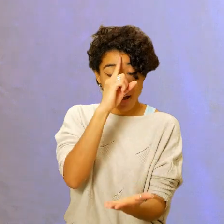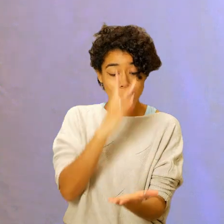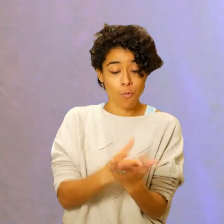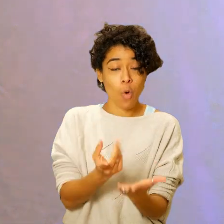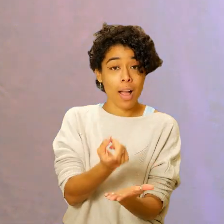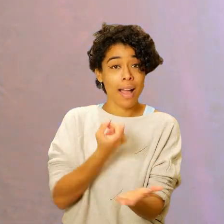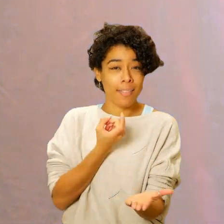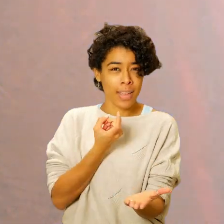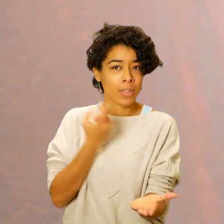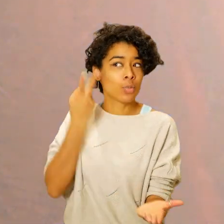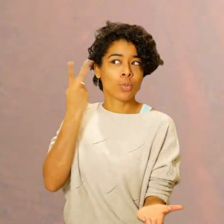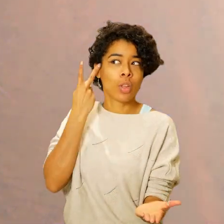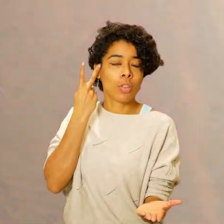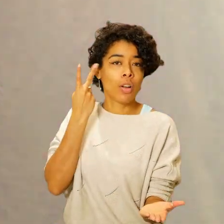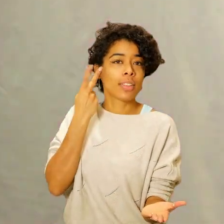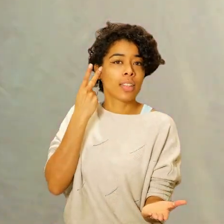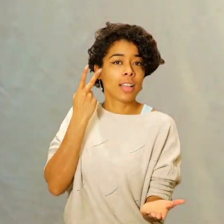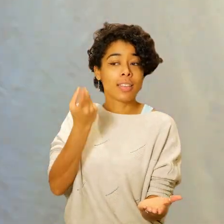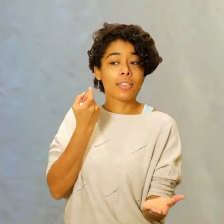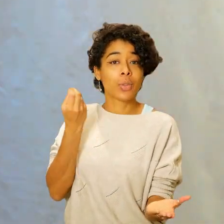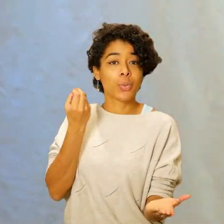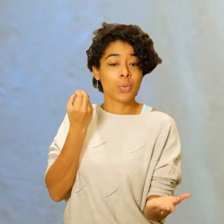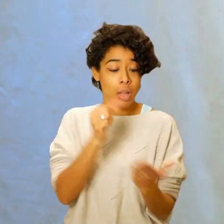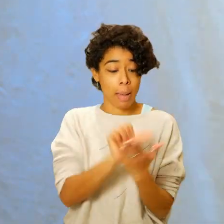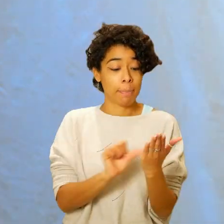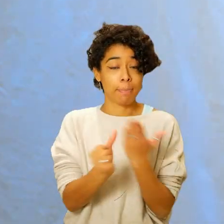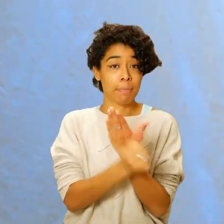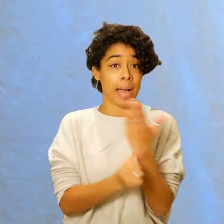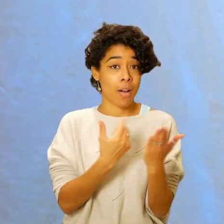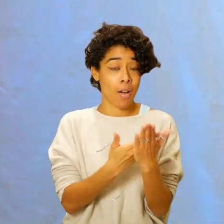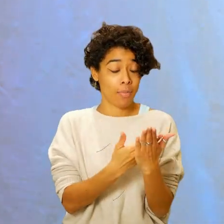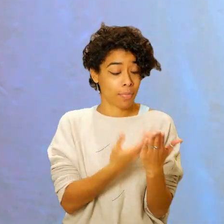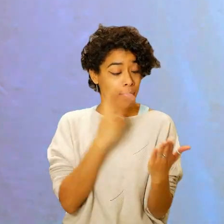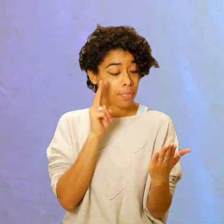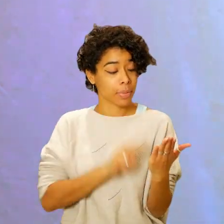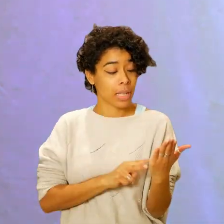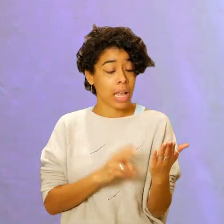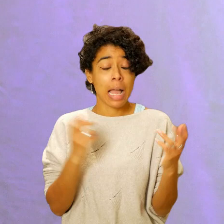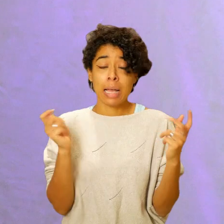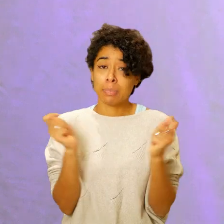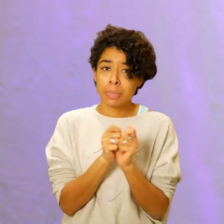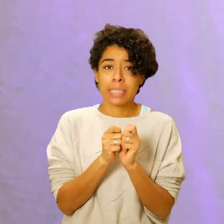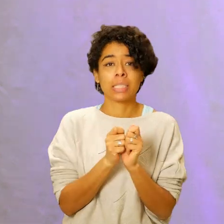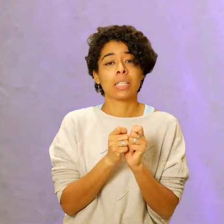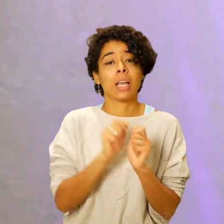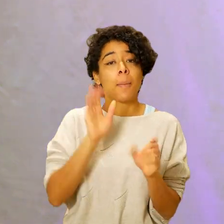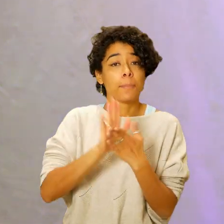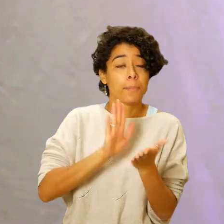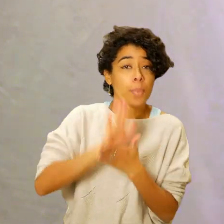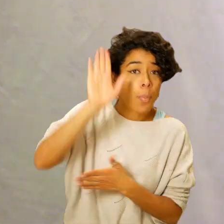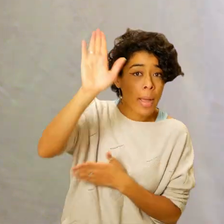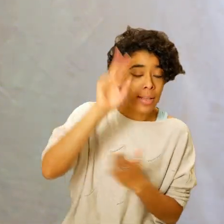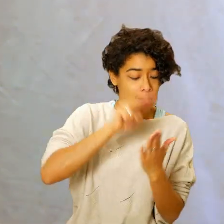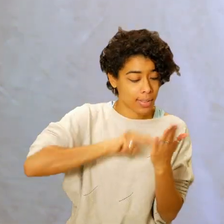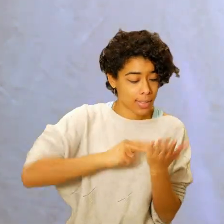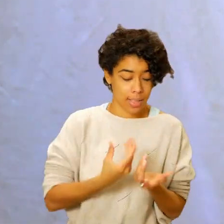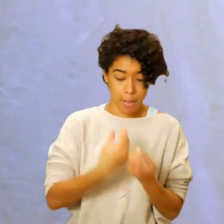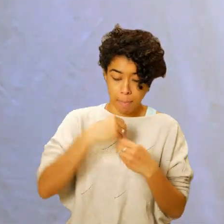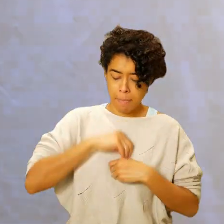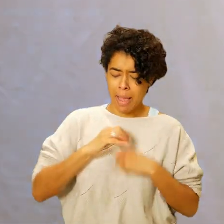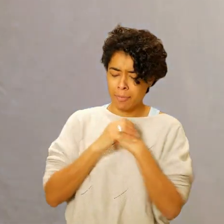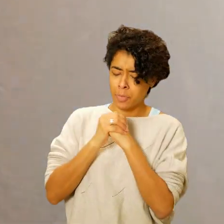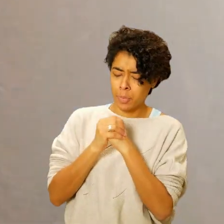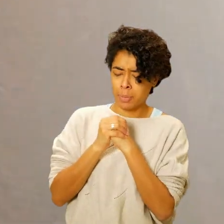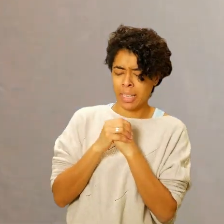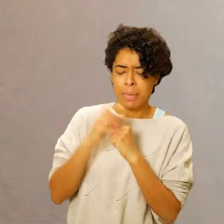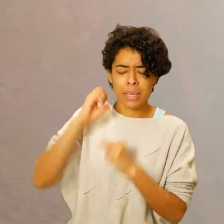la parole de Dieu. Quand on a foi dans la parole de Dieu, quand on prie suivant les promesses de Dieu, quand le Saint-Esprit te révèle peut-être